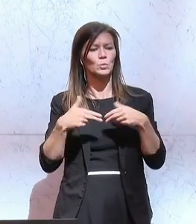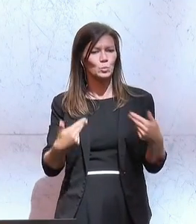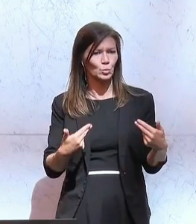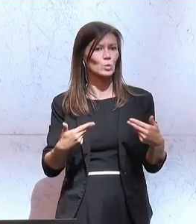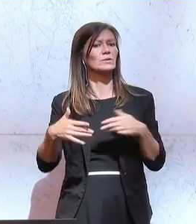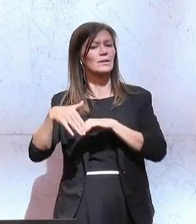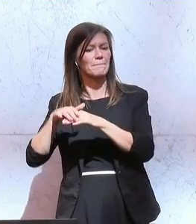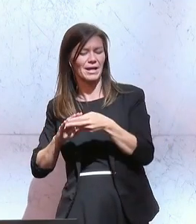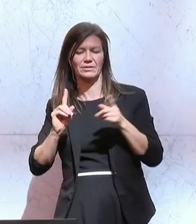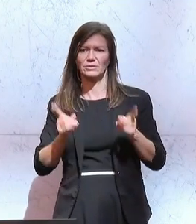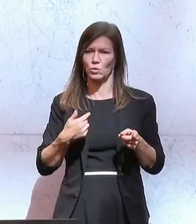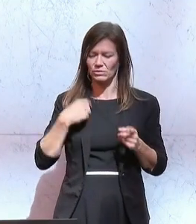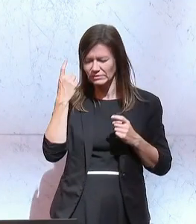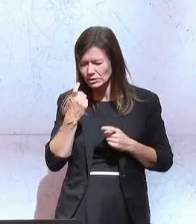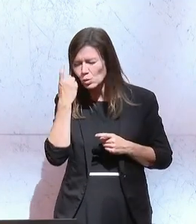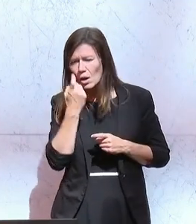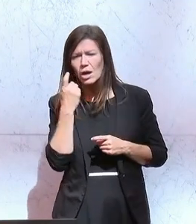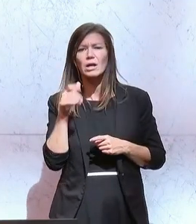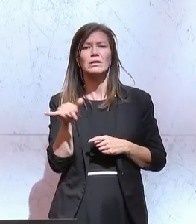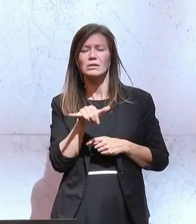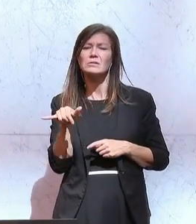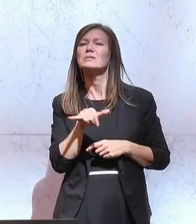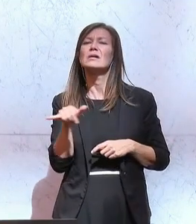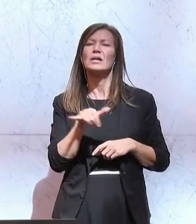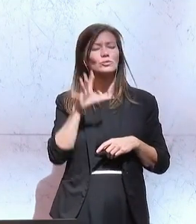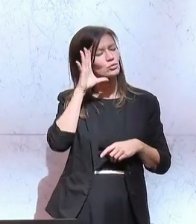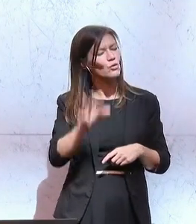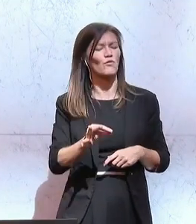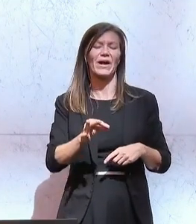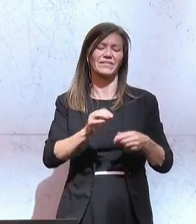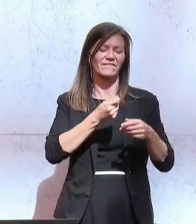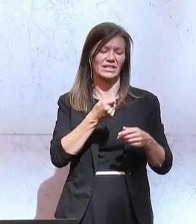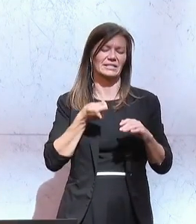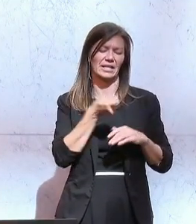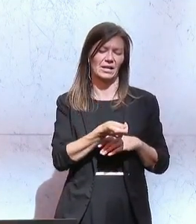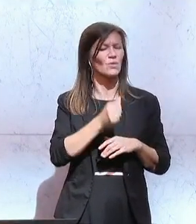Katastrophenschäden Betroffenen rasch und unbürokratisch finanzielle Soforthilfe geleistet wird. Vielen Dank.